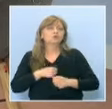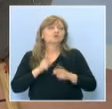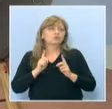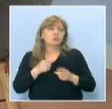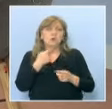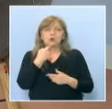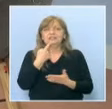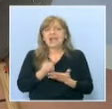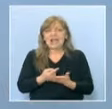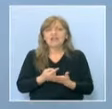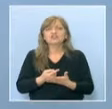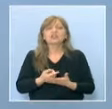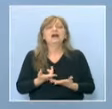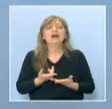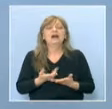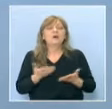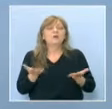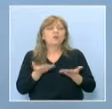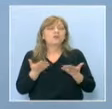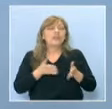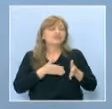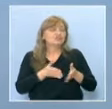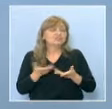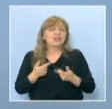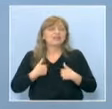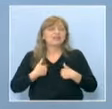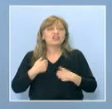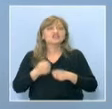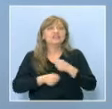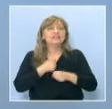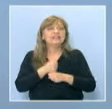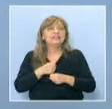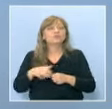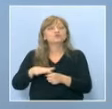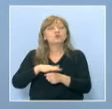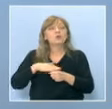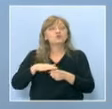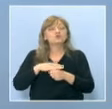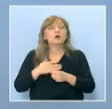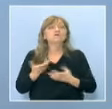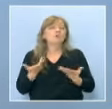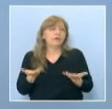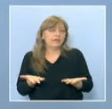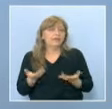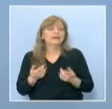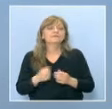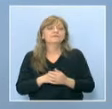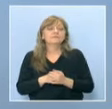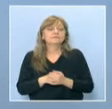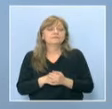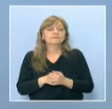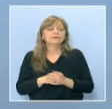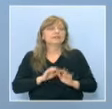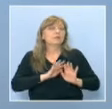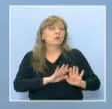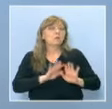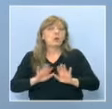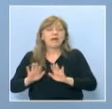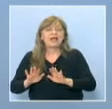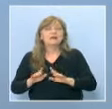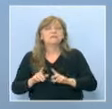ги изборя по начина, по който госпожа Велянова ги избори. Нашата дейност основно се състои в това да подпомагаме